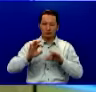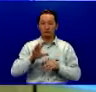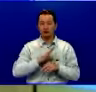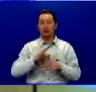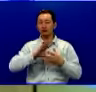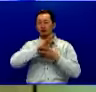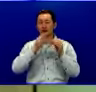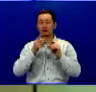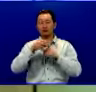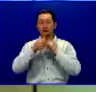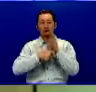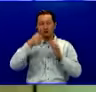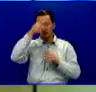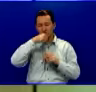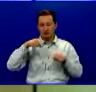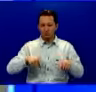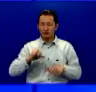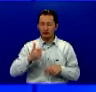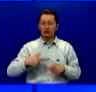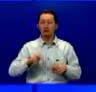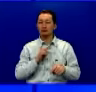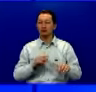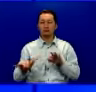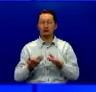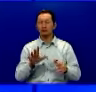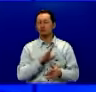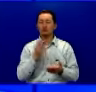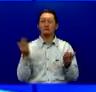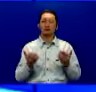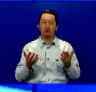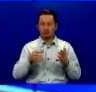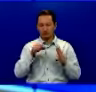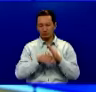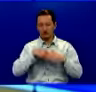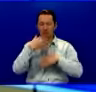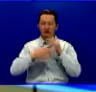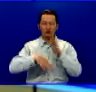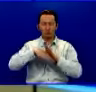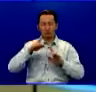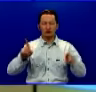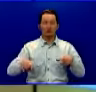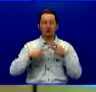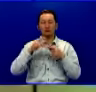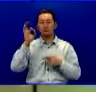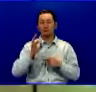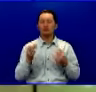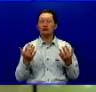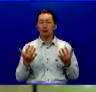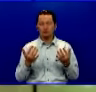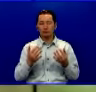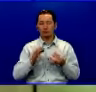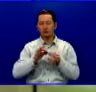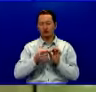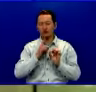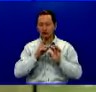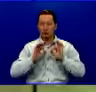Жалпы 2016 жылы түстік өңірде қандай жұмыстар атқарылды? Өңірдің әлеуметтік-экономикалық даму көрсеткіштері қай деңгейде? Нұрлан